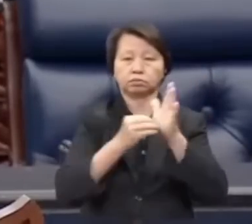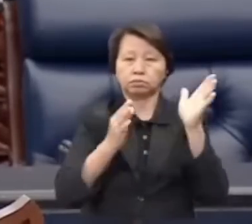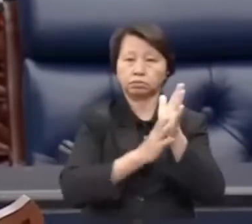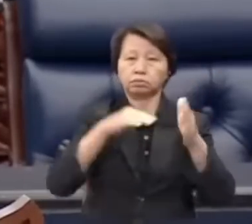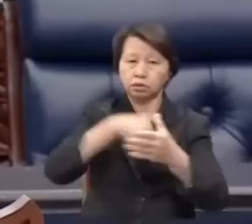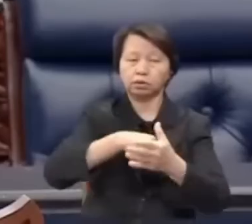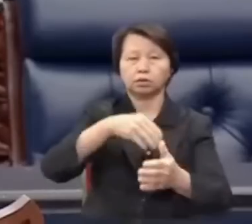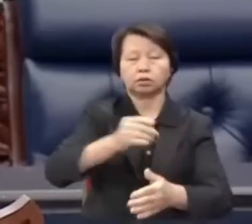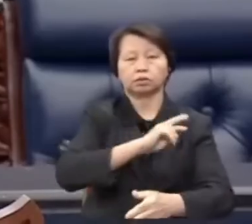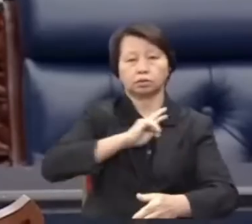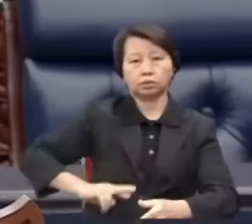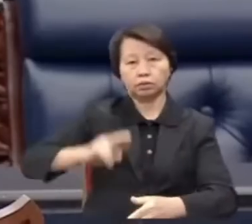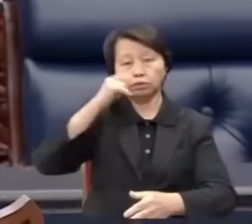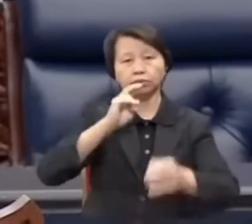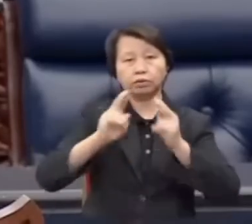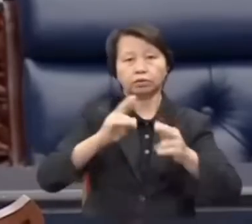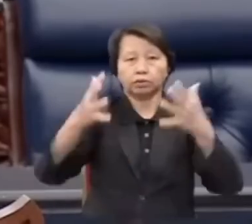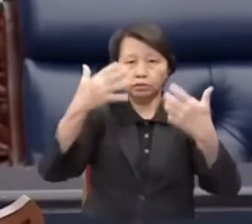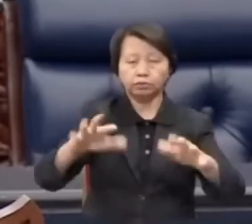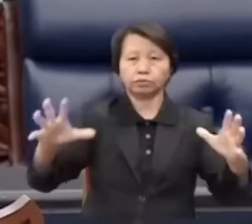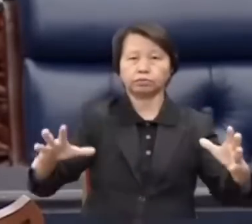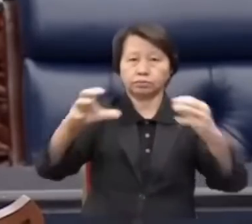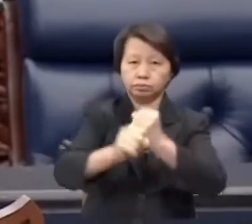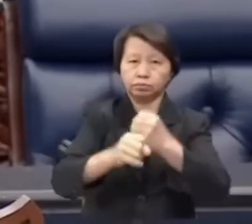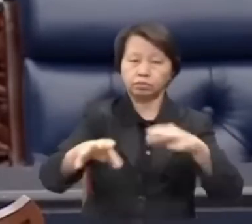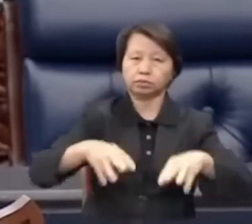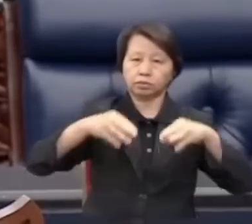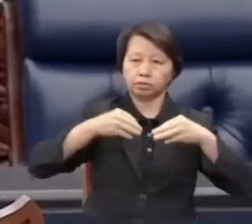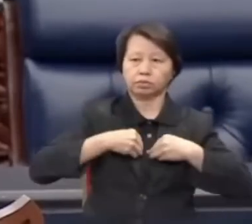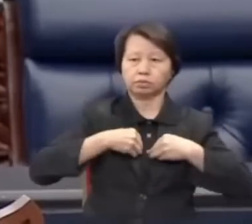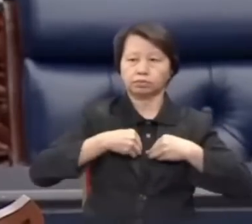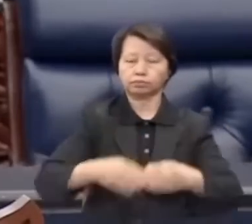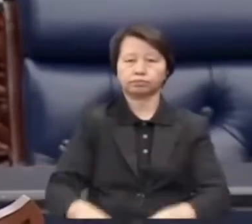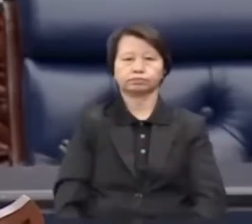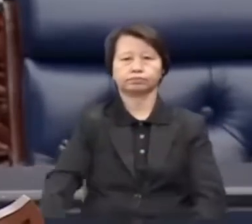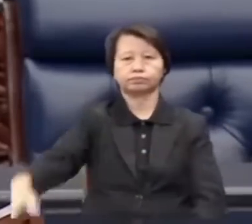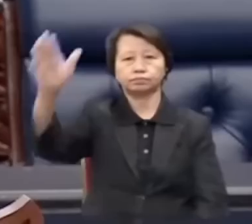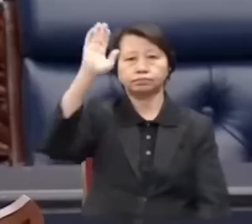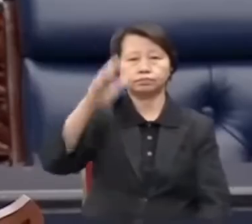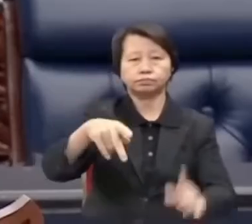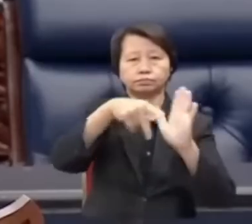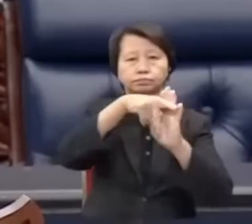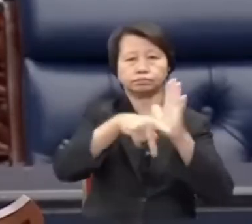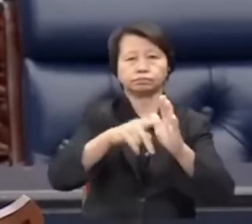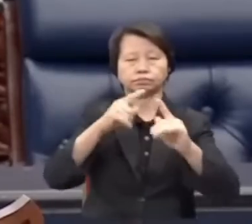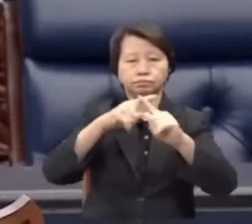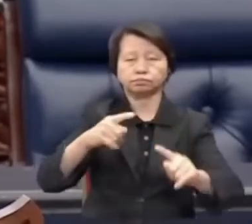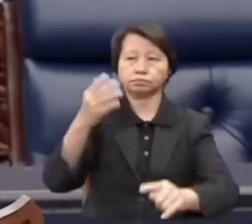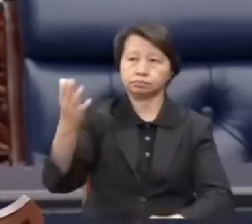ucapan tuanku karena itu ucapan ini ucapan yang telah pun dirumus dan diterima oleh peraturan dewan peraturan dewan